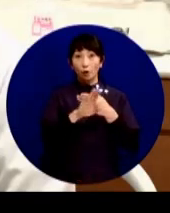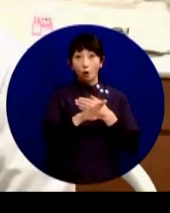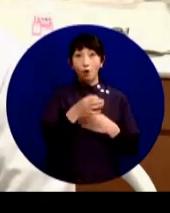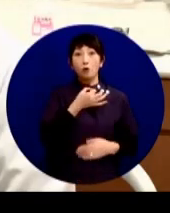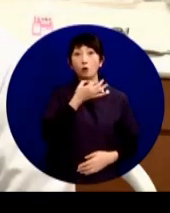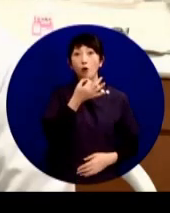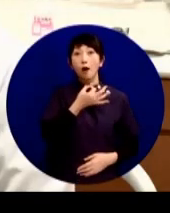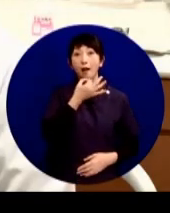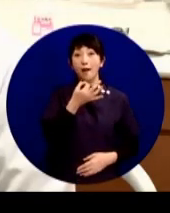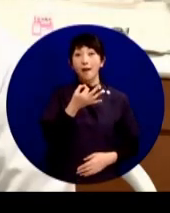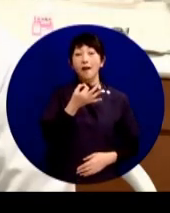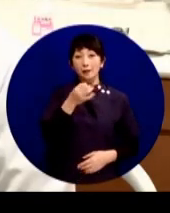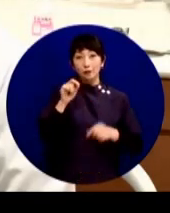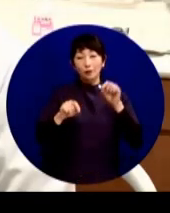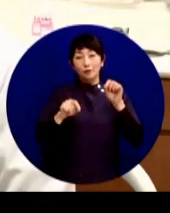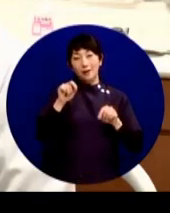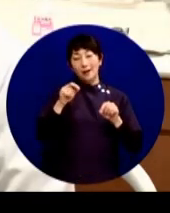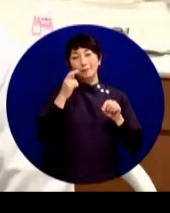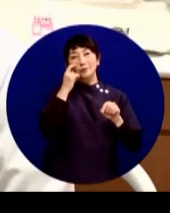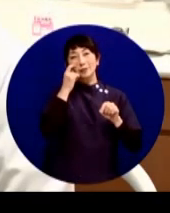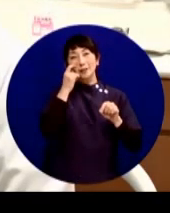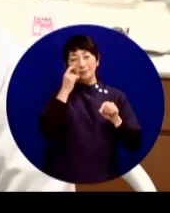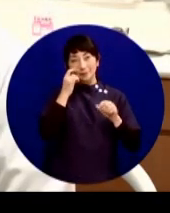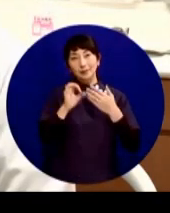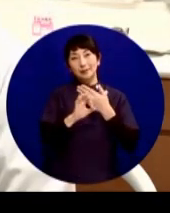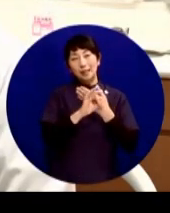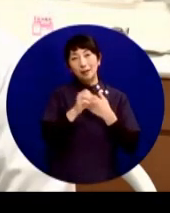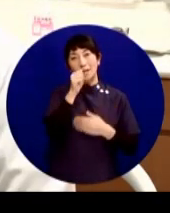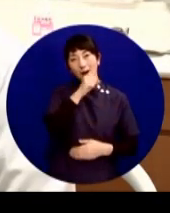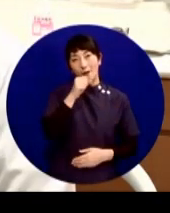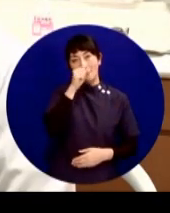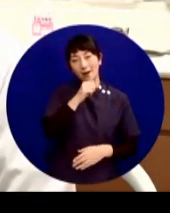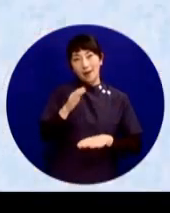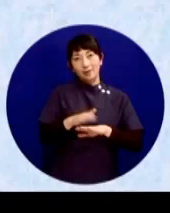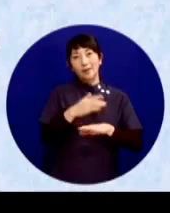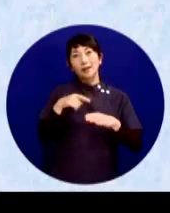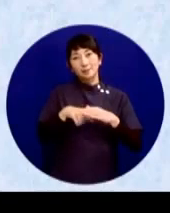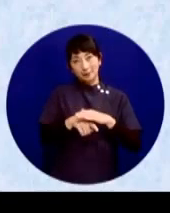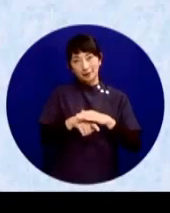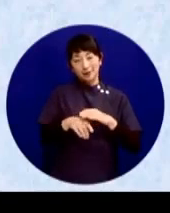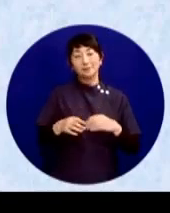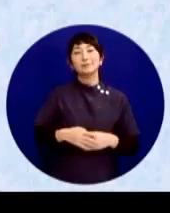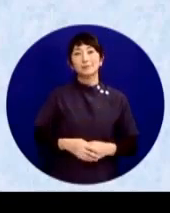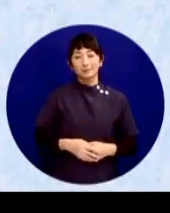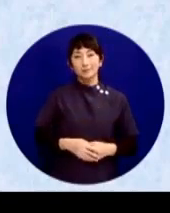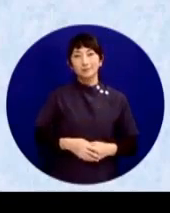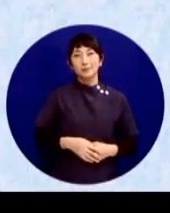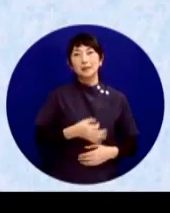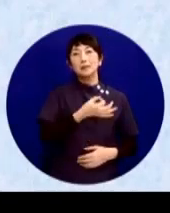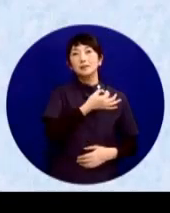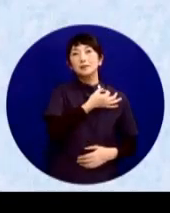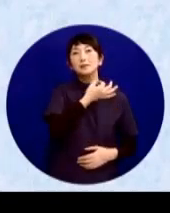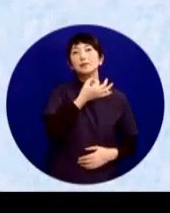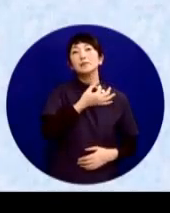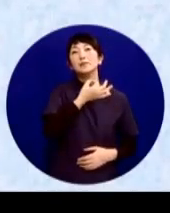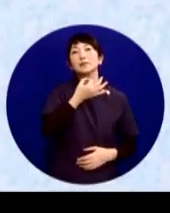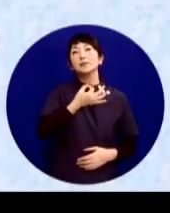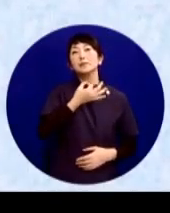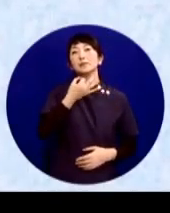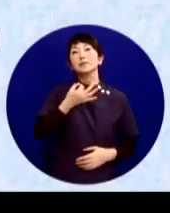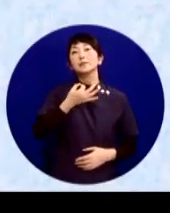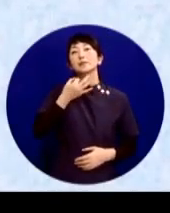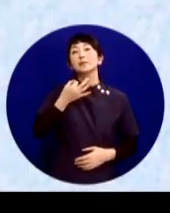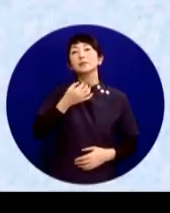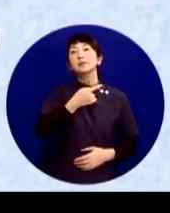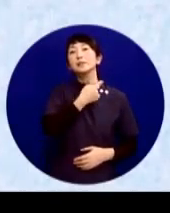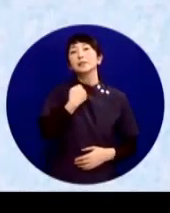が取りにくくなって、カラオケが下手になることがあります。手術層は首の前面にできますが